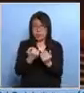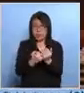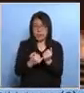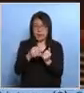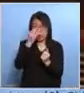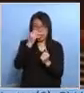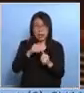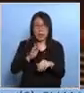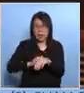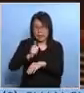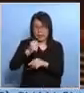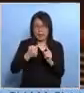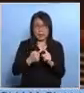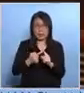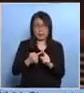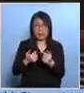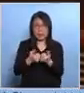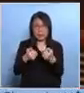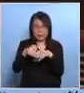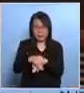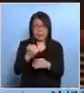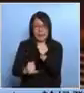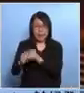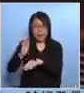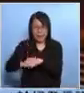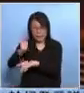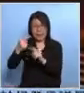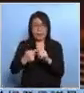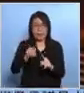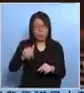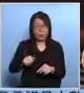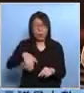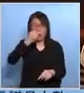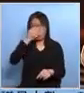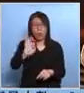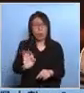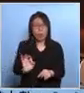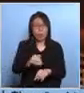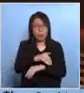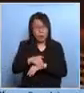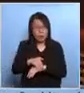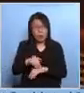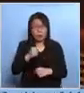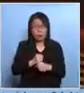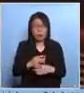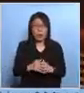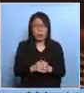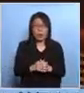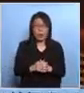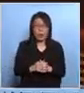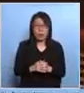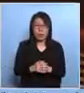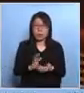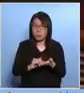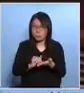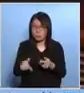望聰人聰人，即是結婚生又是生聰人這樣。那香港當然是沒有一些即是這麼